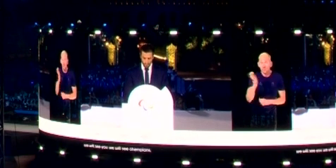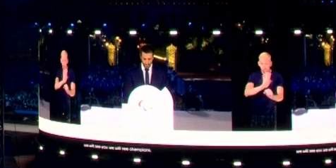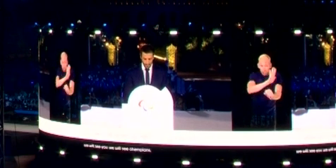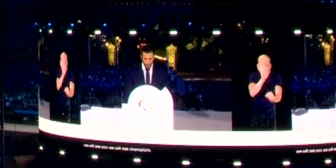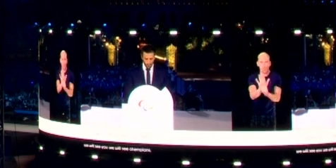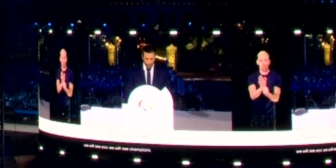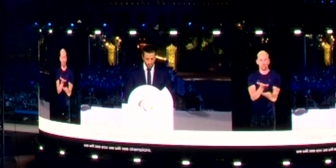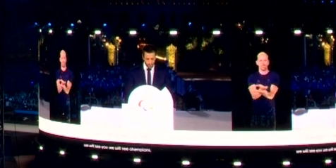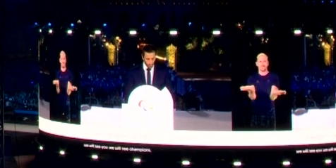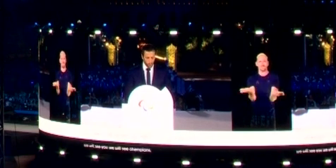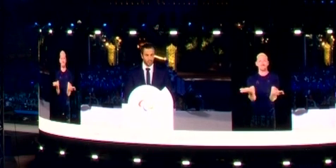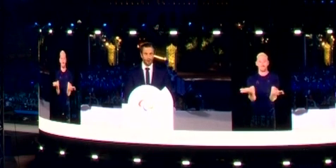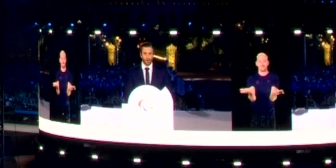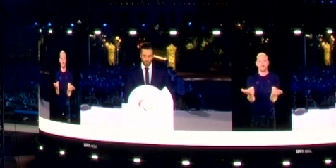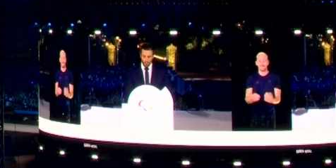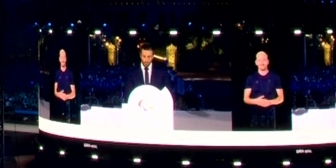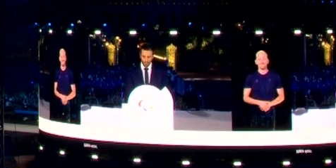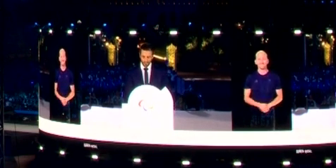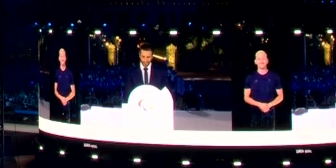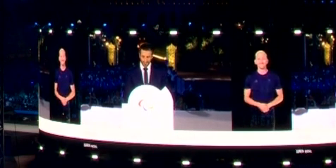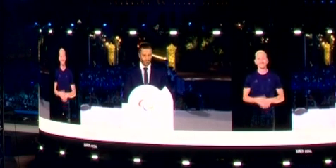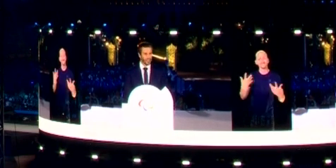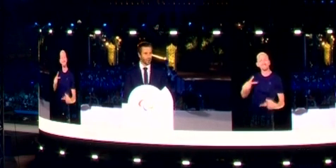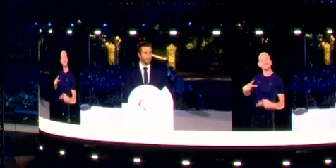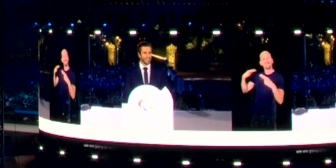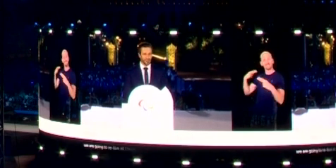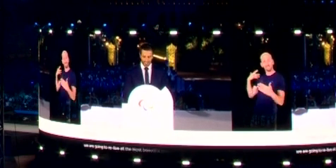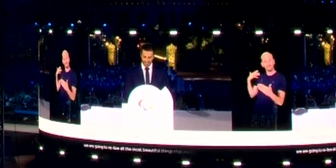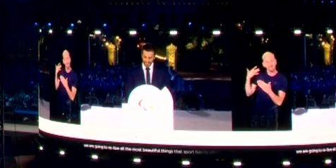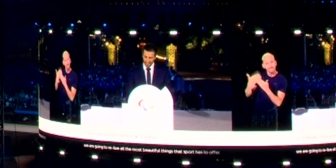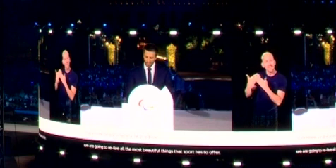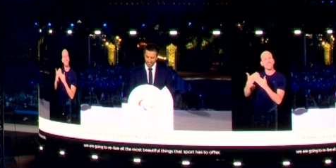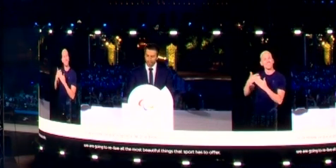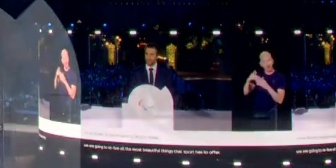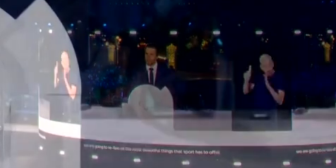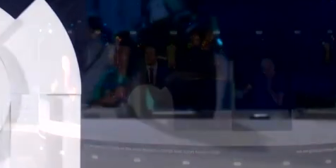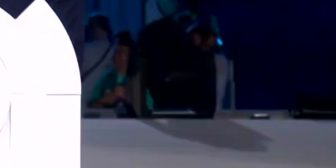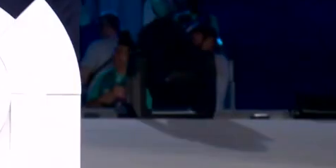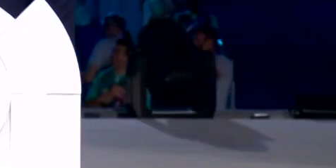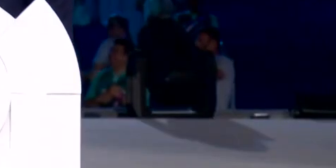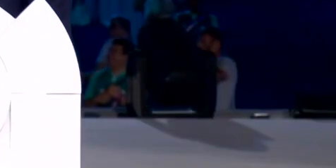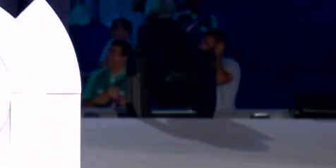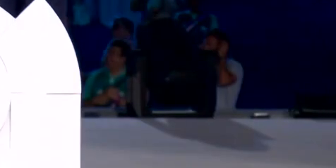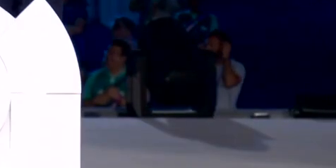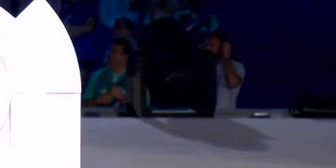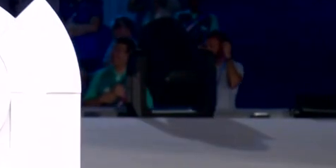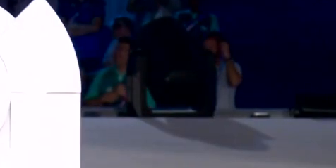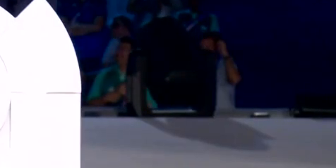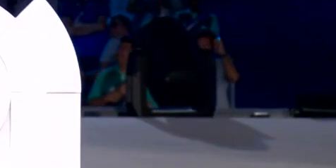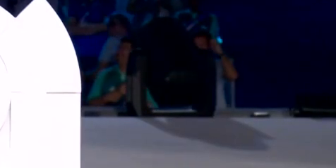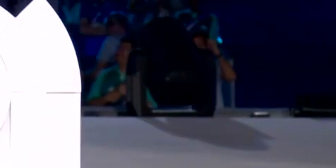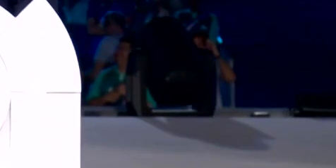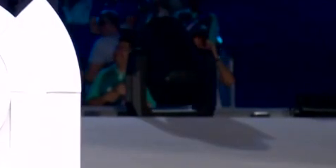Avec vous, on va revivre ce que le sport a de plus beau. On sera comme des gosses quand vous serez sur la ligne de départ. On sera comme